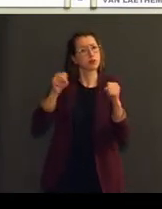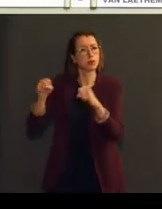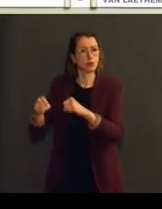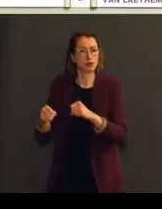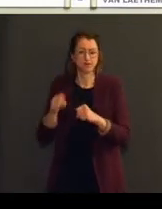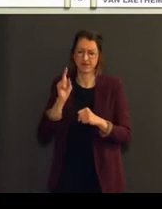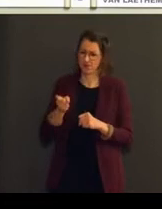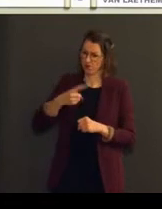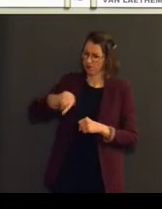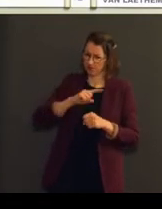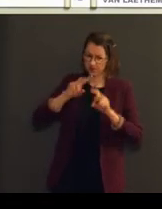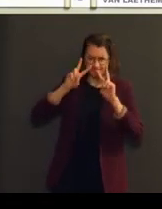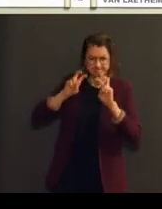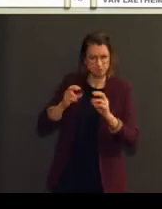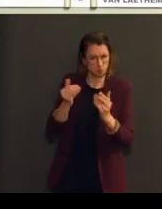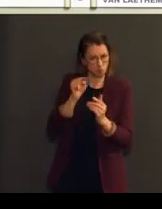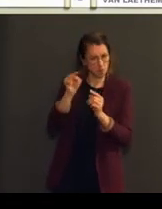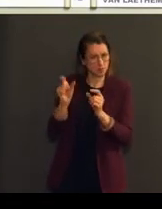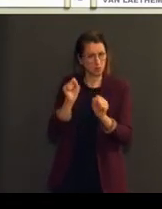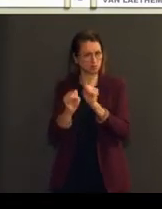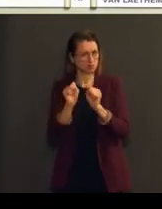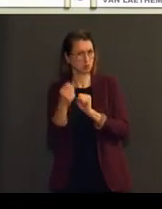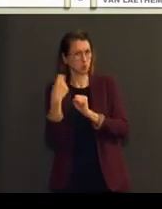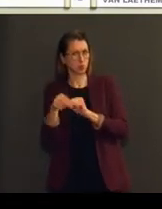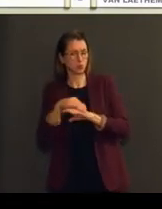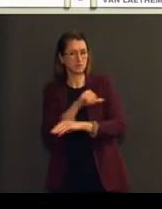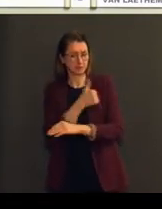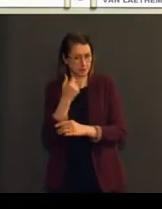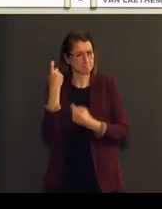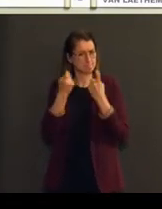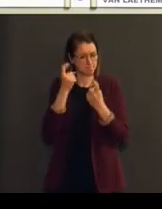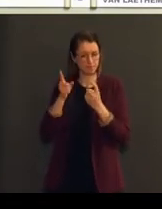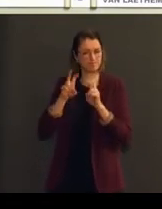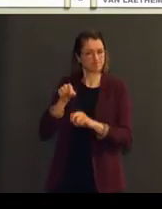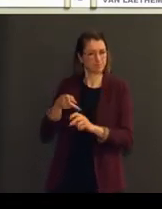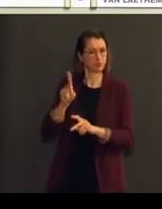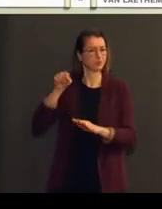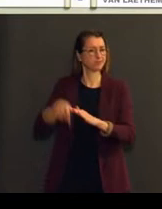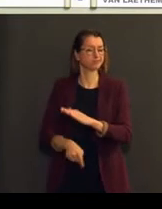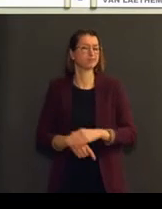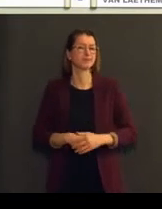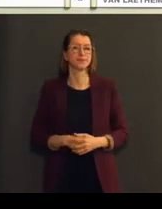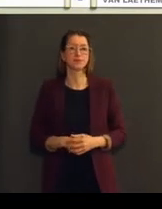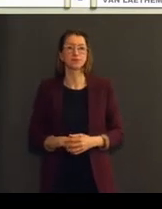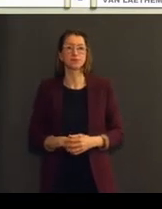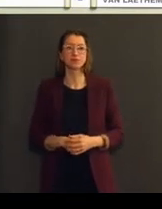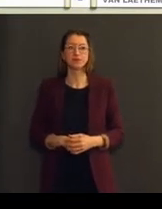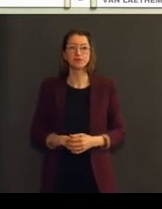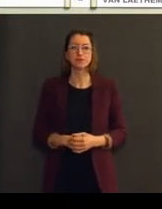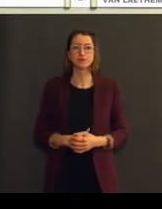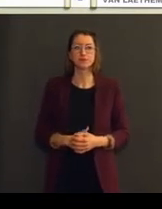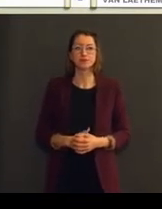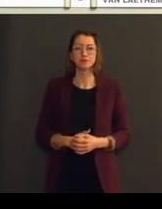à Bruxelles et en Wallonie. Alors que la campagne de vaccination, on l'a déjà dit, on va le détailler encore un peu plus ici, a eu